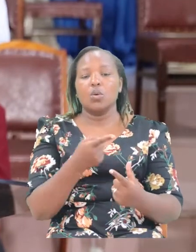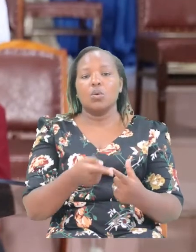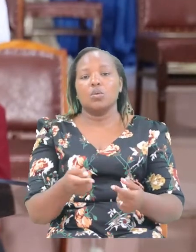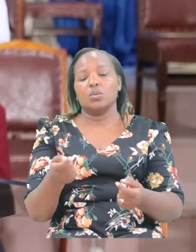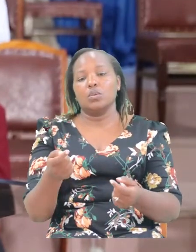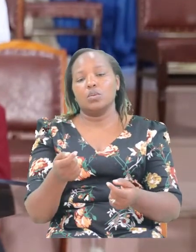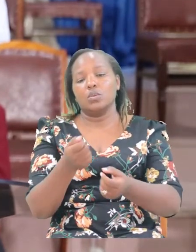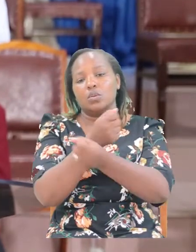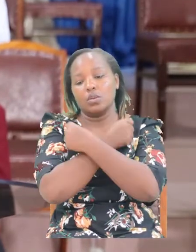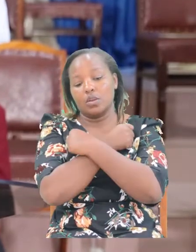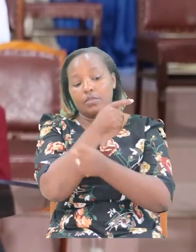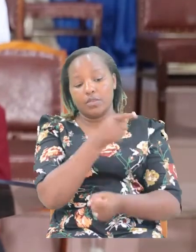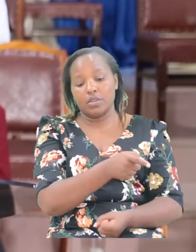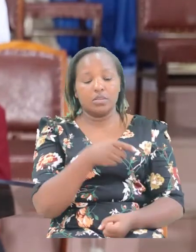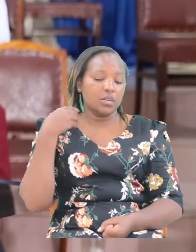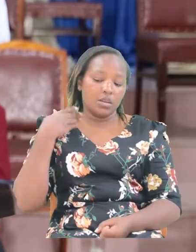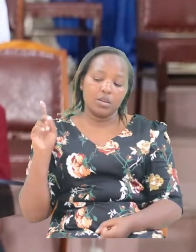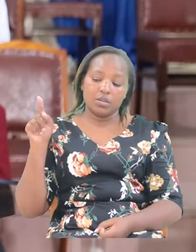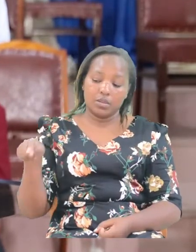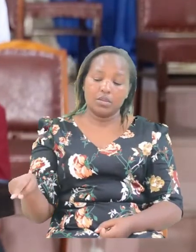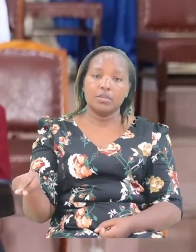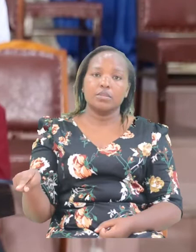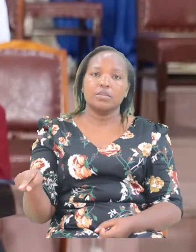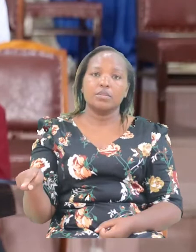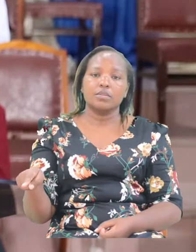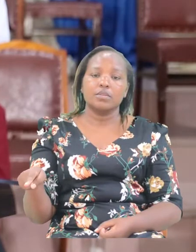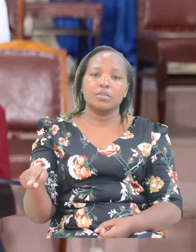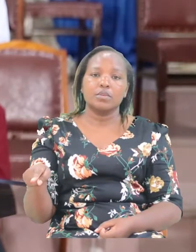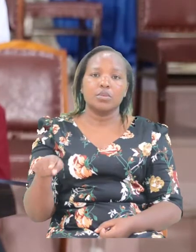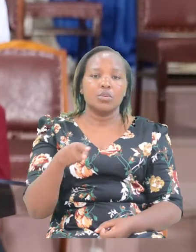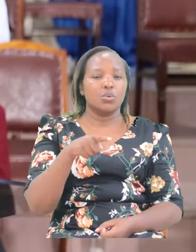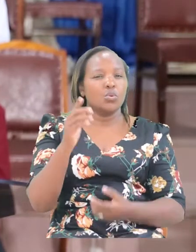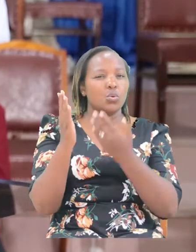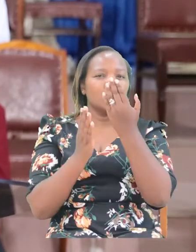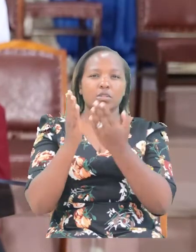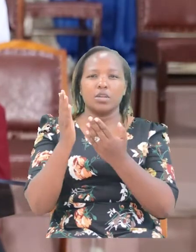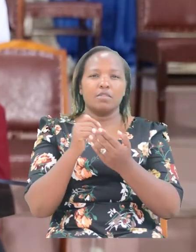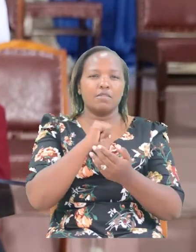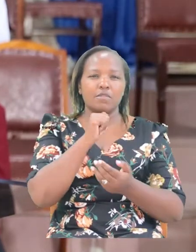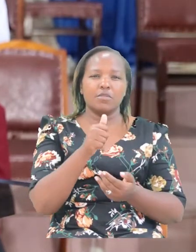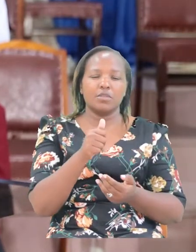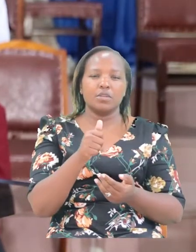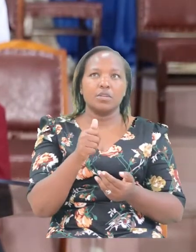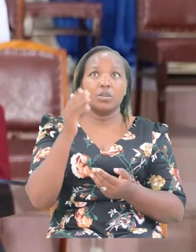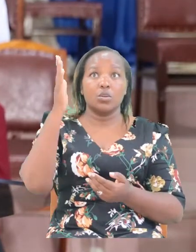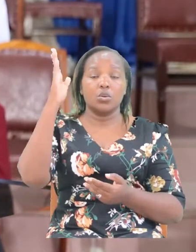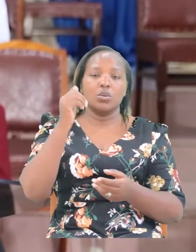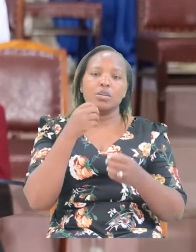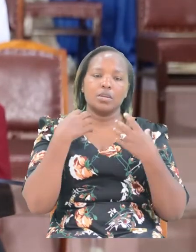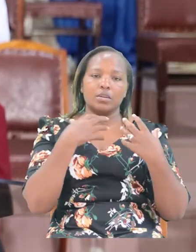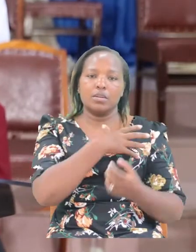huyu na kumdharau huyu. Hamwezi kumtumikia Mungu na mali.